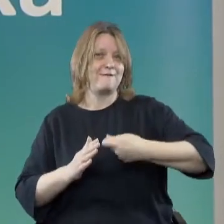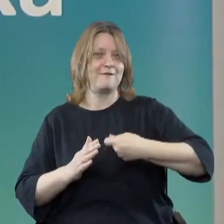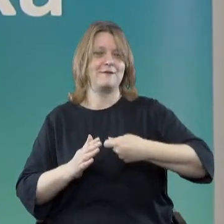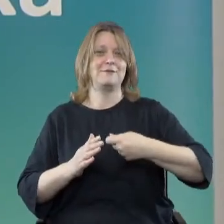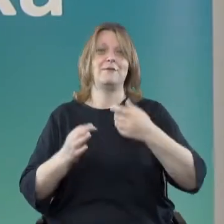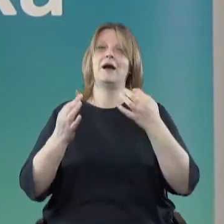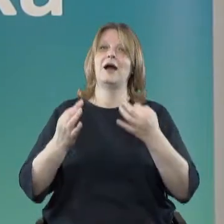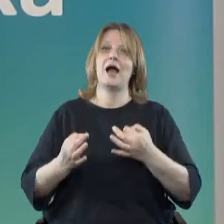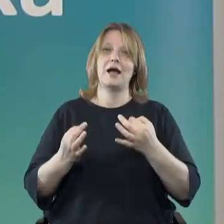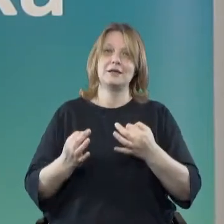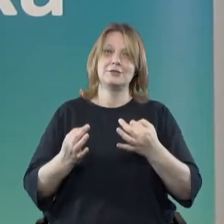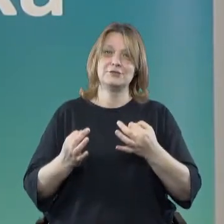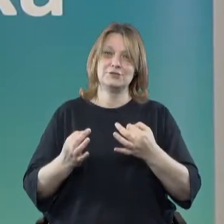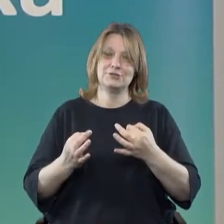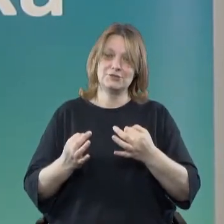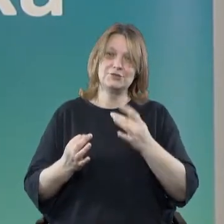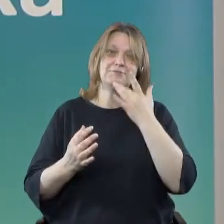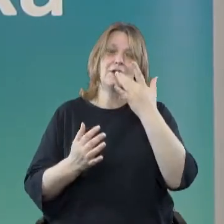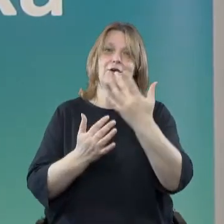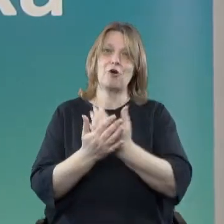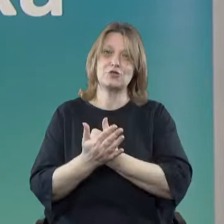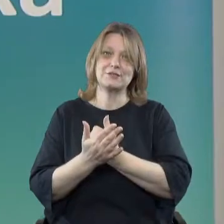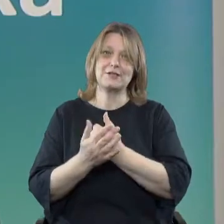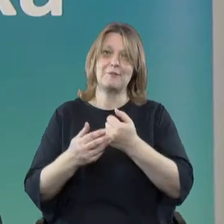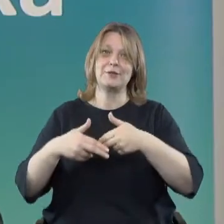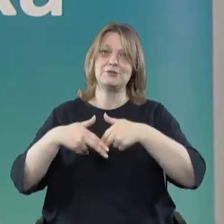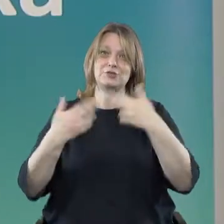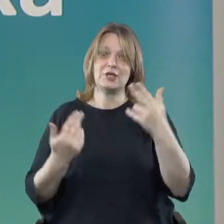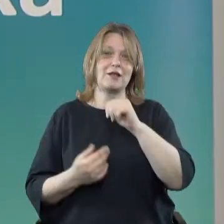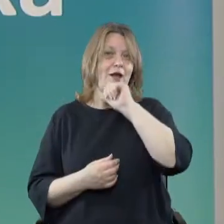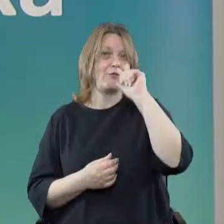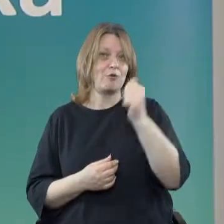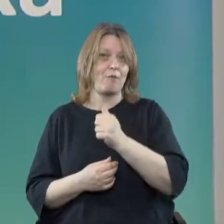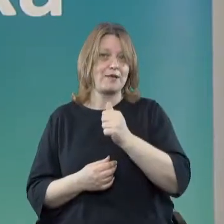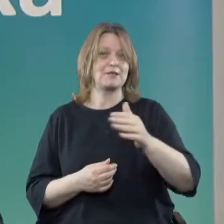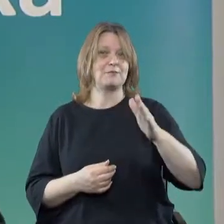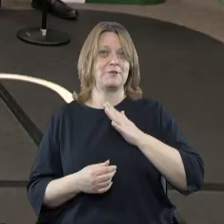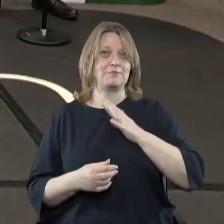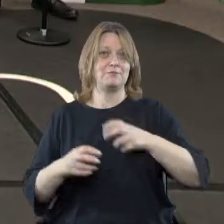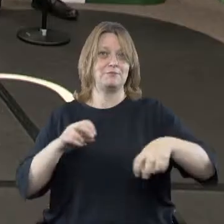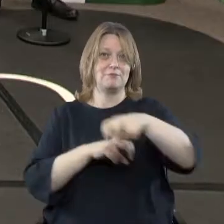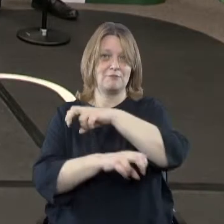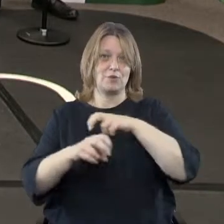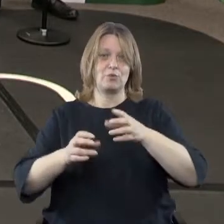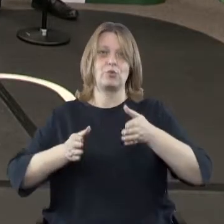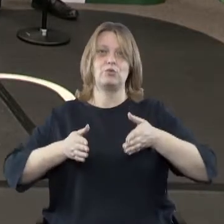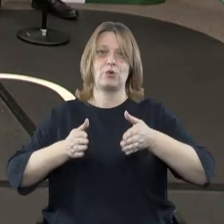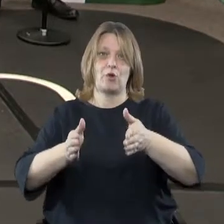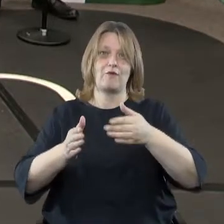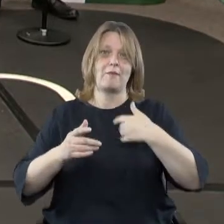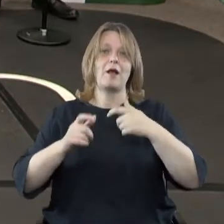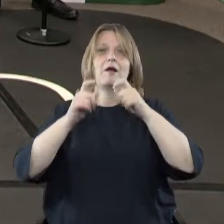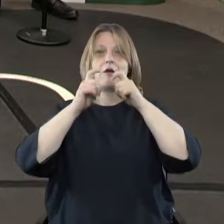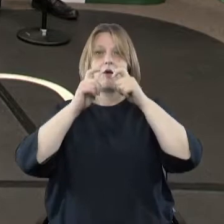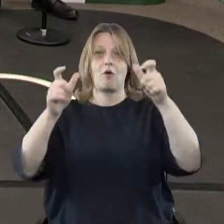A dzisiaj również, korzystając z tego, że jest Europejski Dzień Bezpieczeństwa Ruchu Drogowego, ogłaszamy